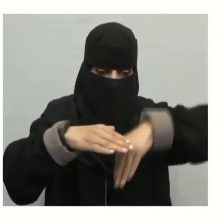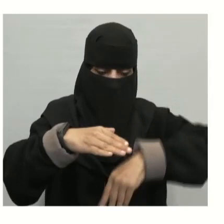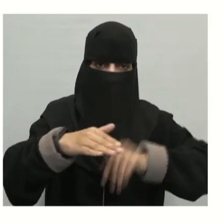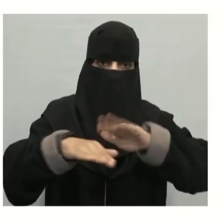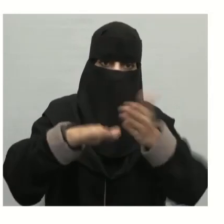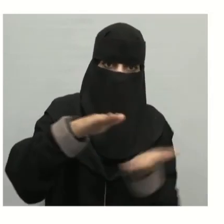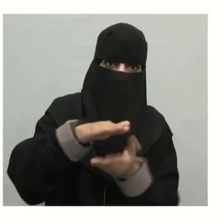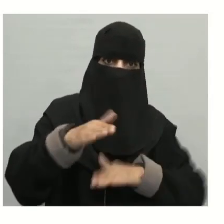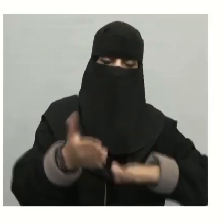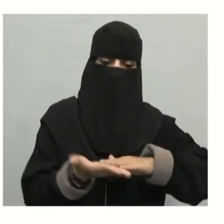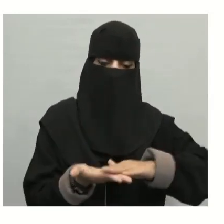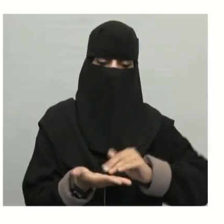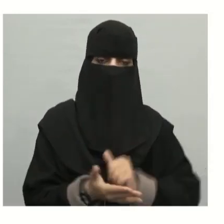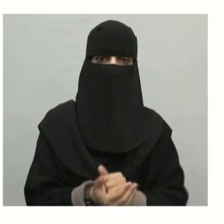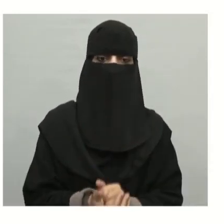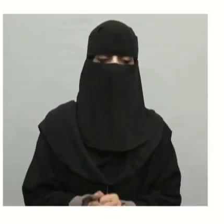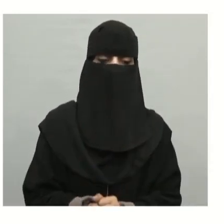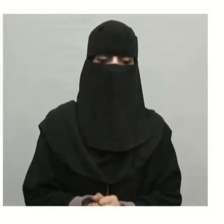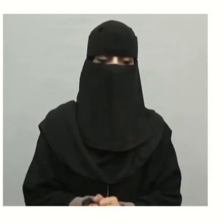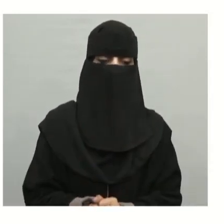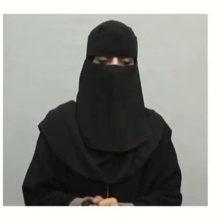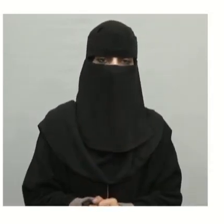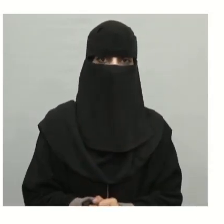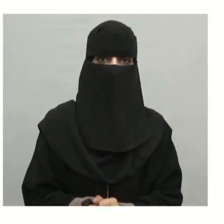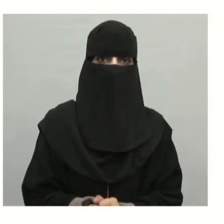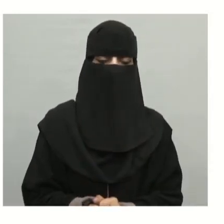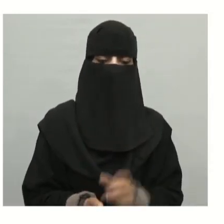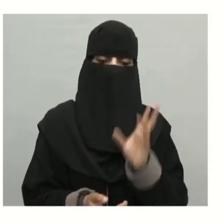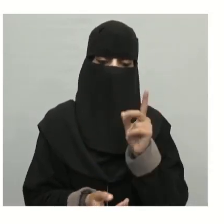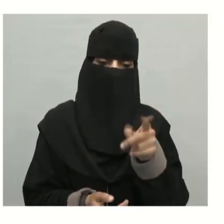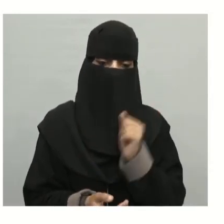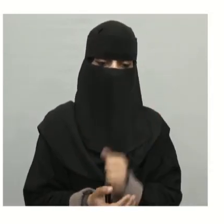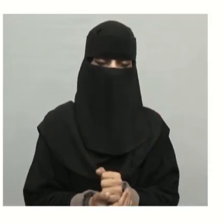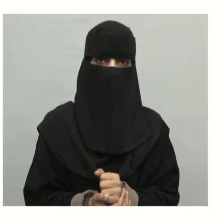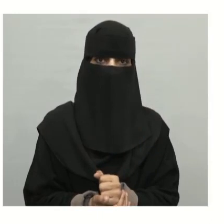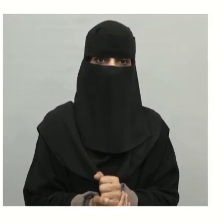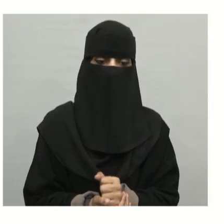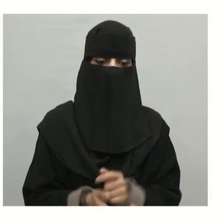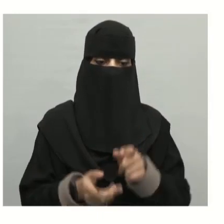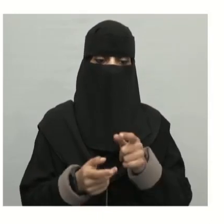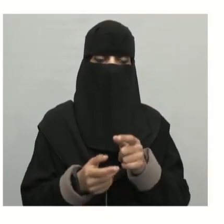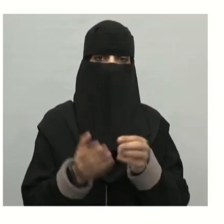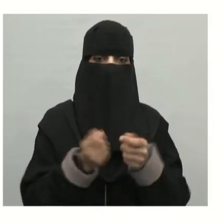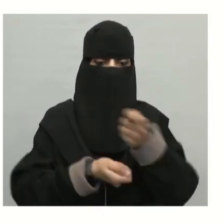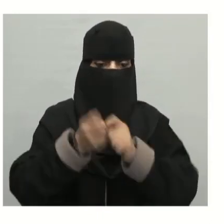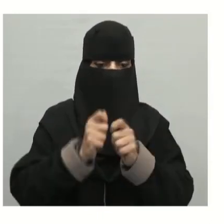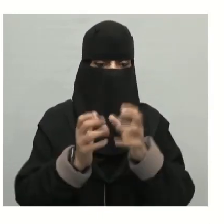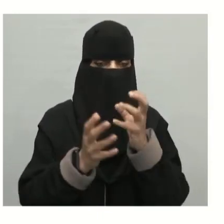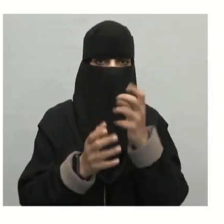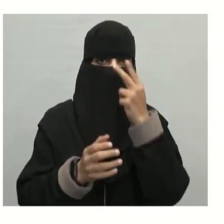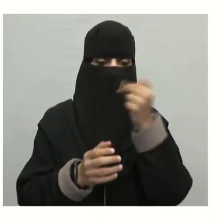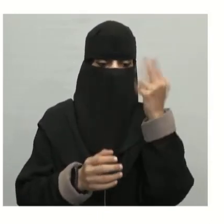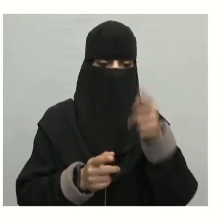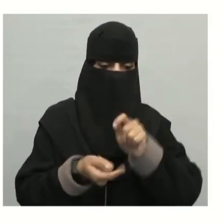تحت الارض اعماق اكبر تحت الارض ناتي الان الى تغيير صفات وتركيب الصخر القديم